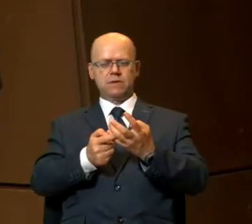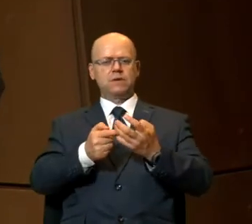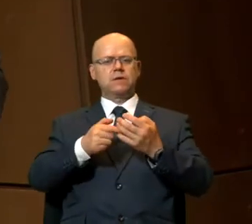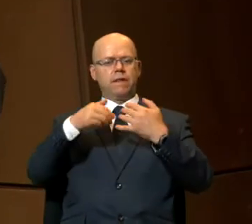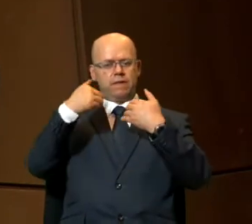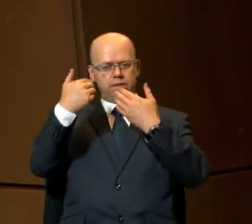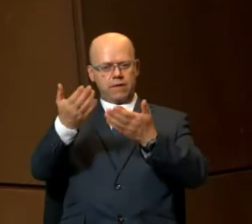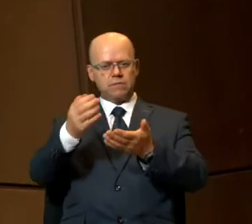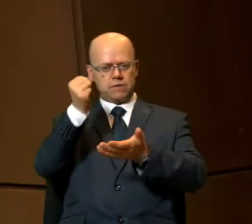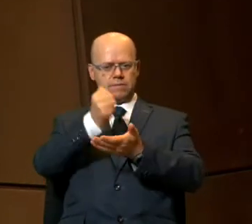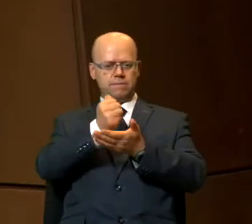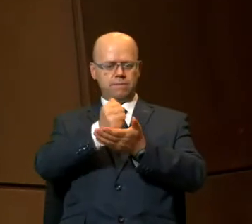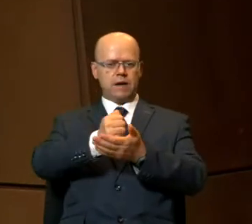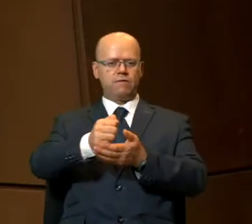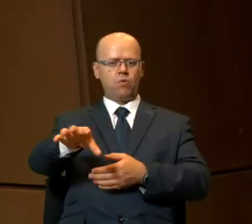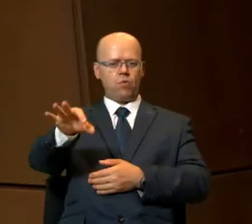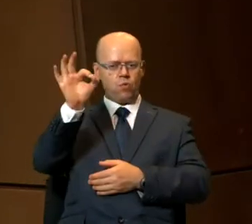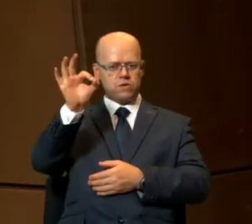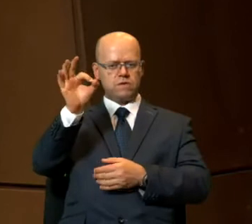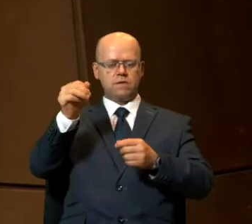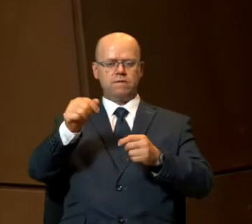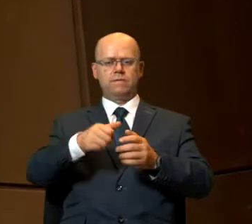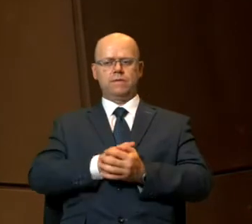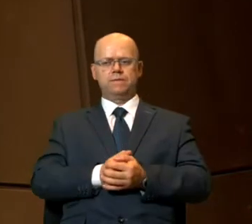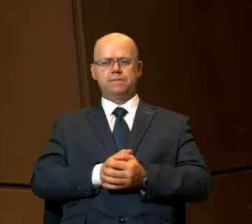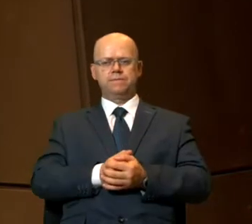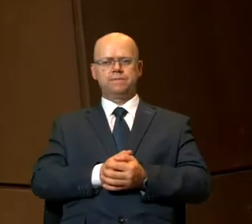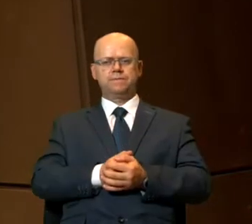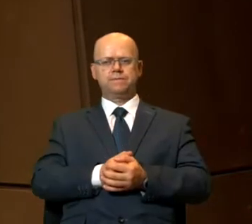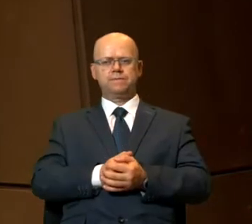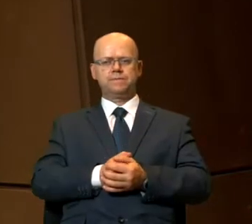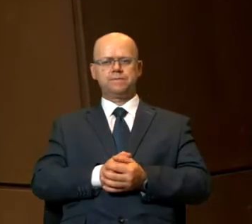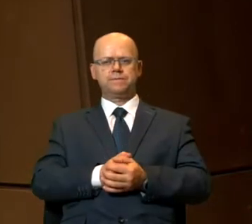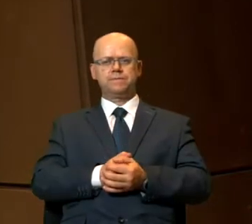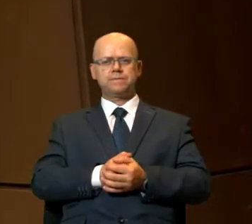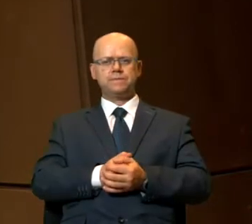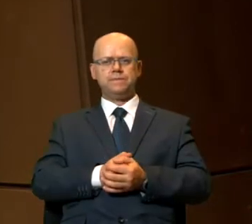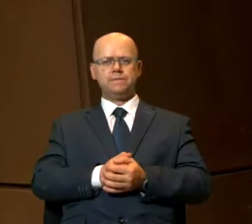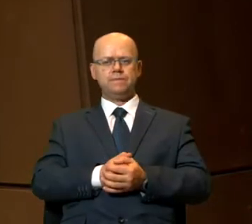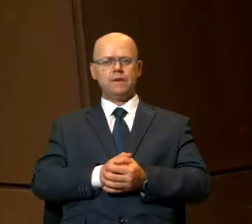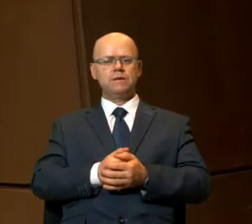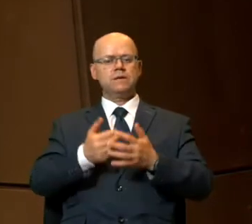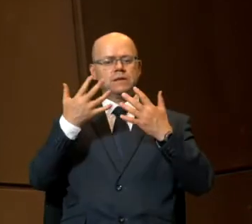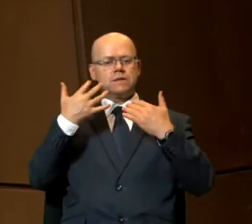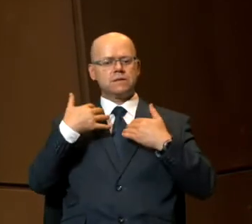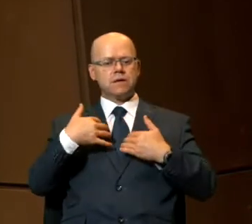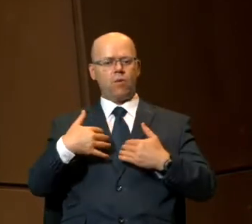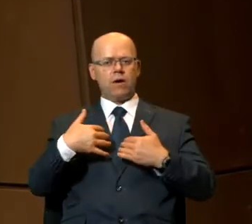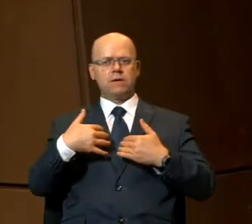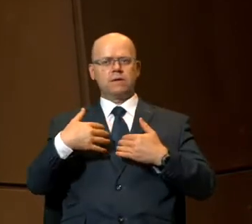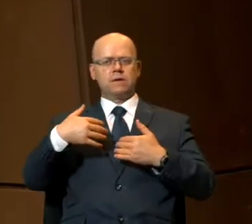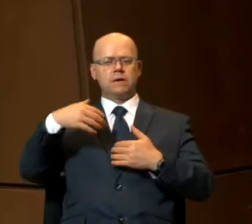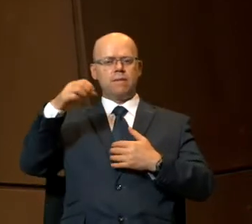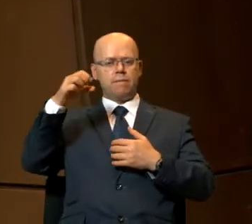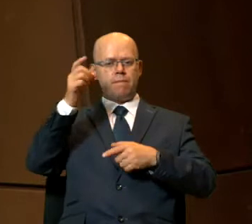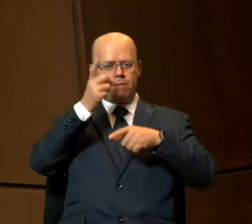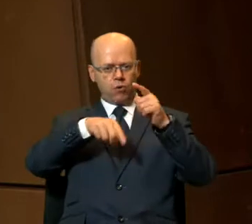głosu i te osoby biorą w tym udział. A więc takie ciała polityczne i